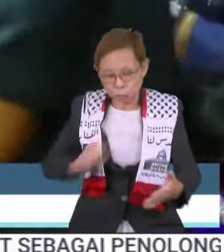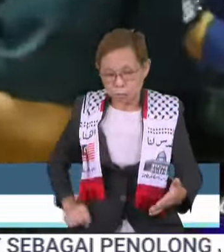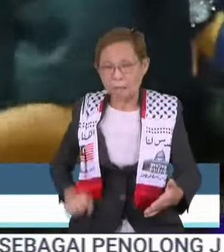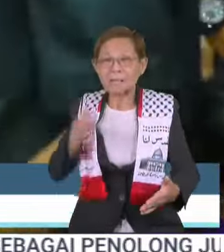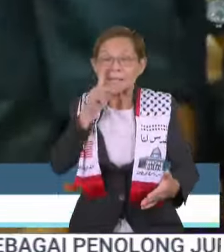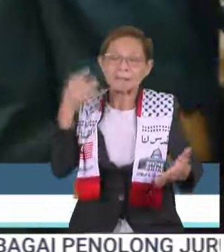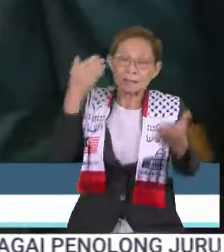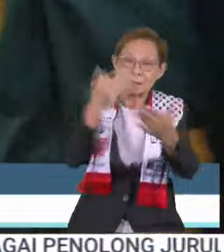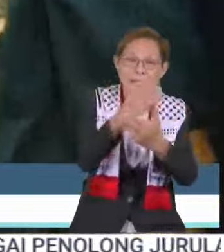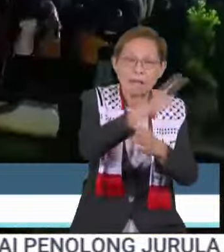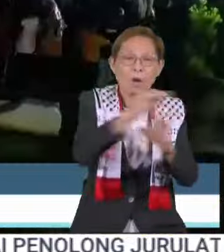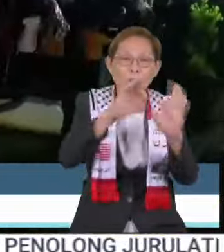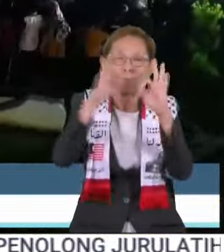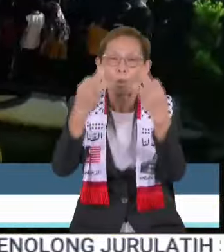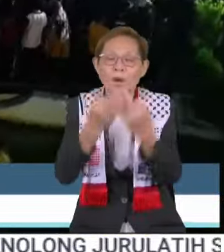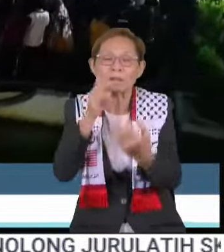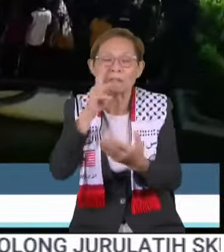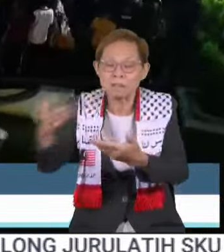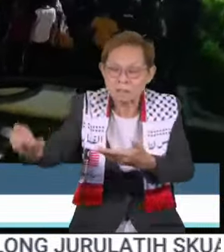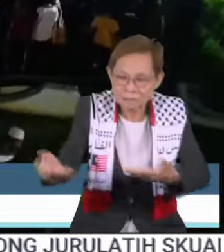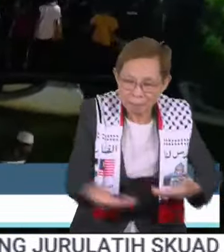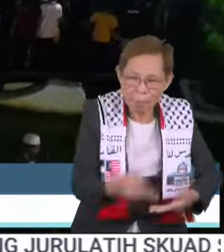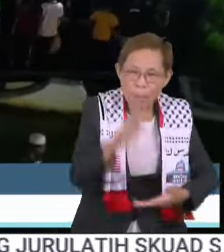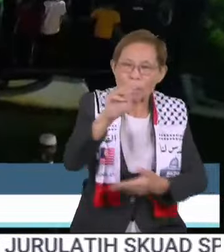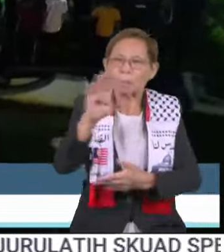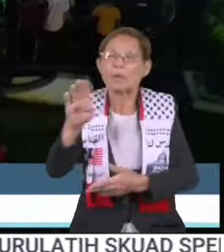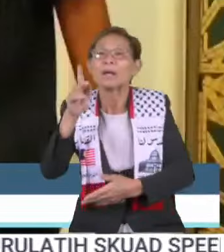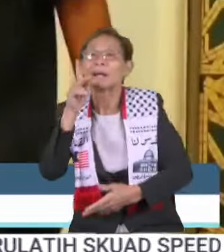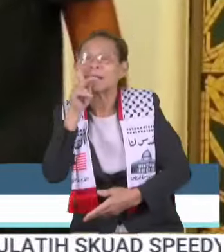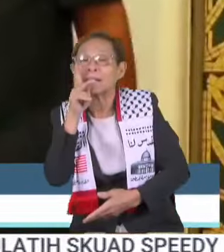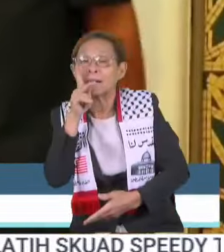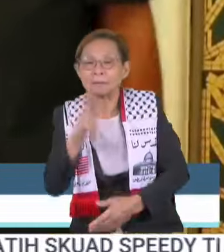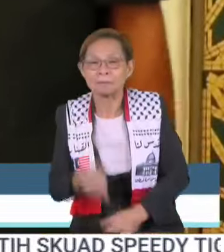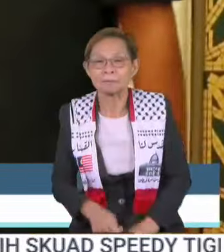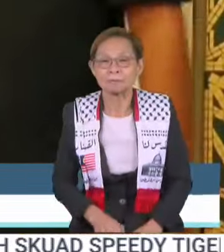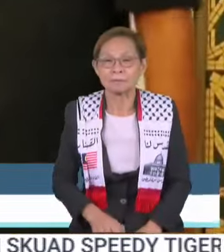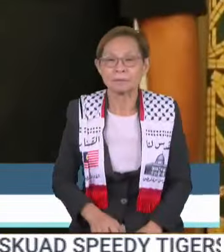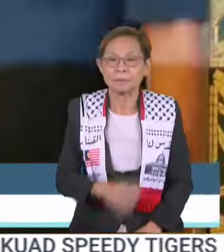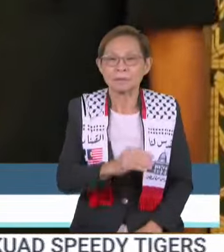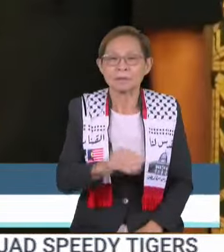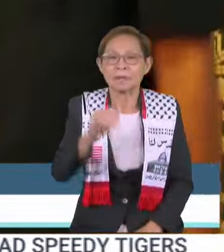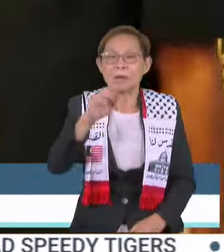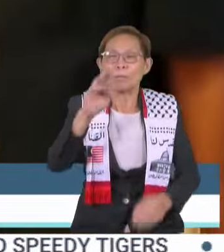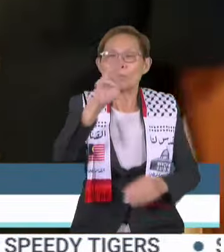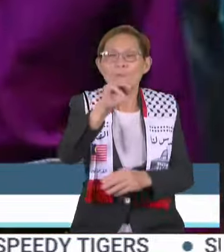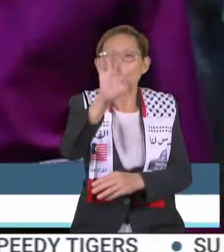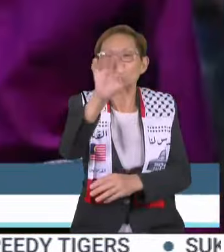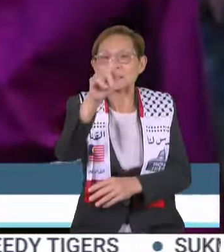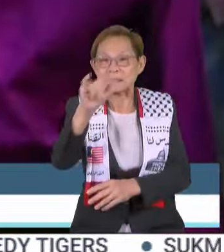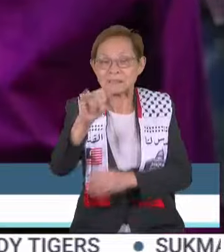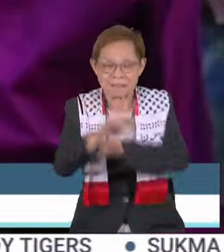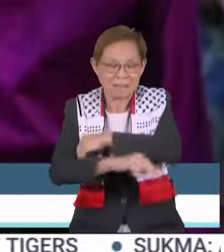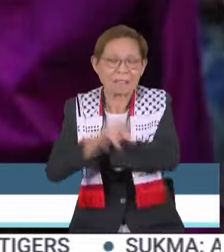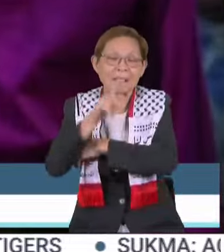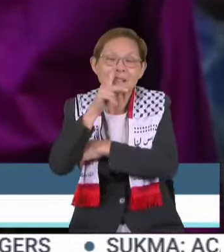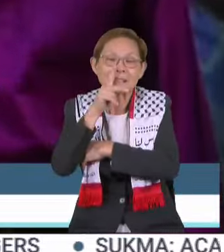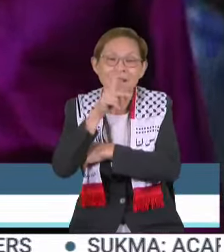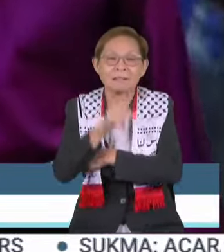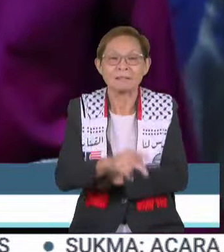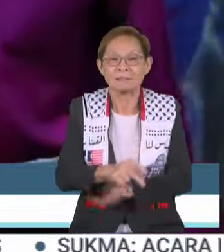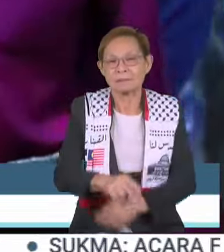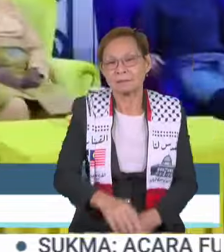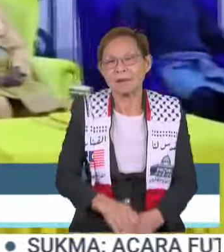diraja disambut Menteri Besar Kedah Datuk Seri Muhammad Sanusi Maknur, Speaker Dun Kedah Zubir Ahmad, Mufti Negeri Kedah Datuk Sheikh Fazil